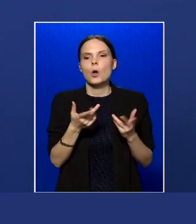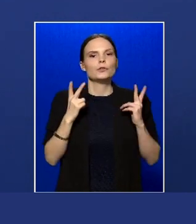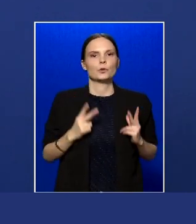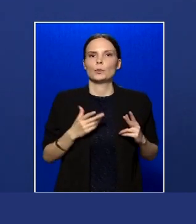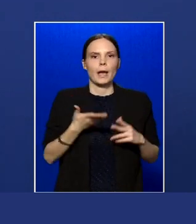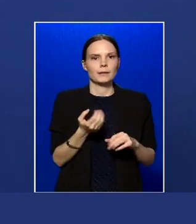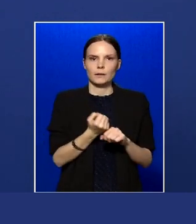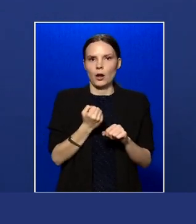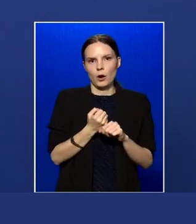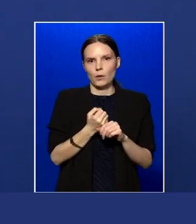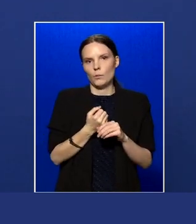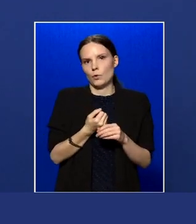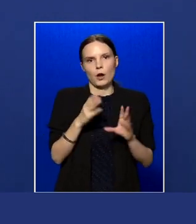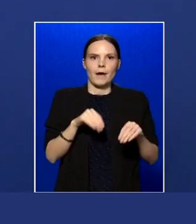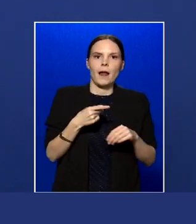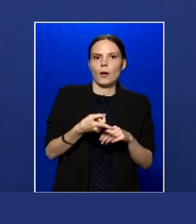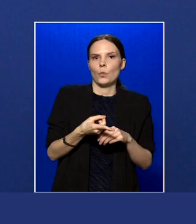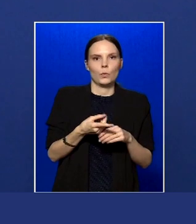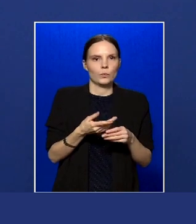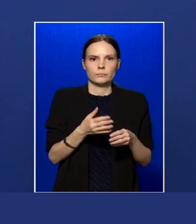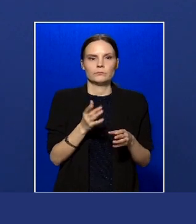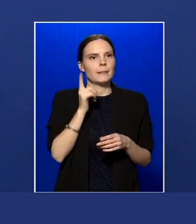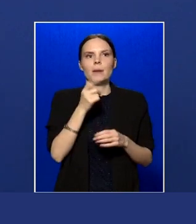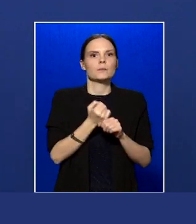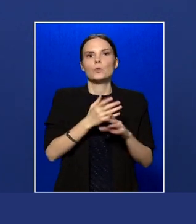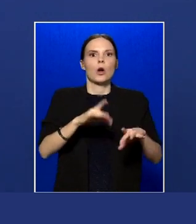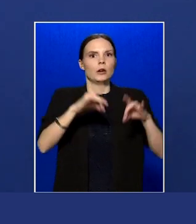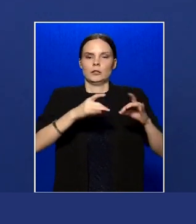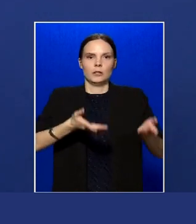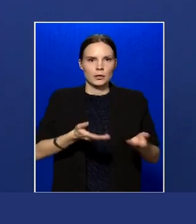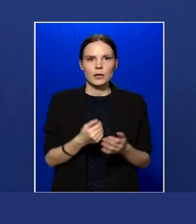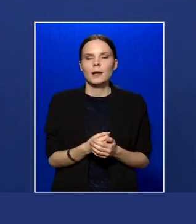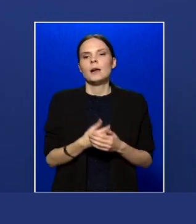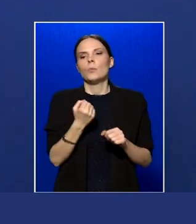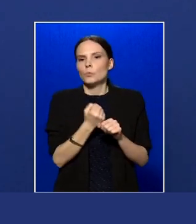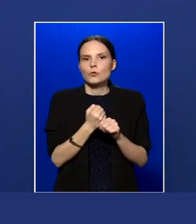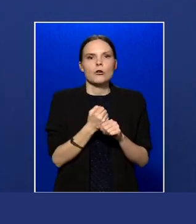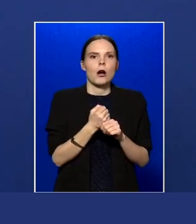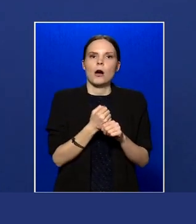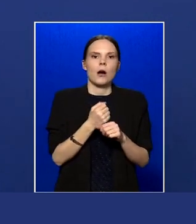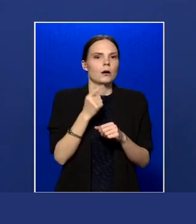szünethez a munkavállaló szempontjából. Ezzel a döntéssel a munkavállalók nem vesztik el a munkaerőjüket,